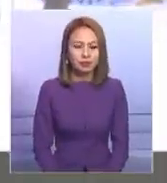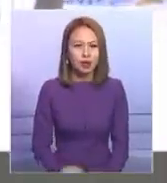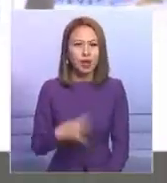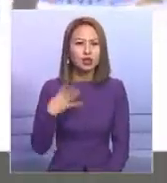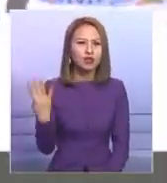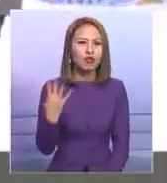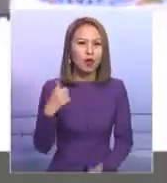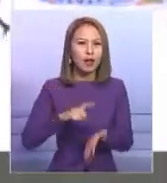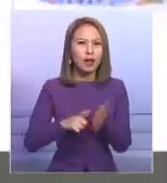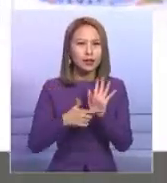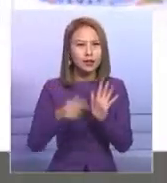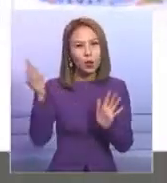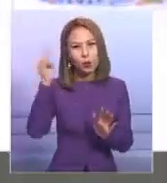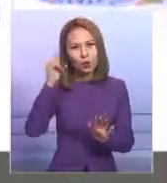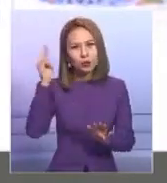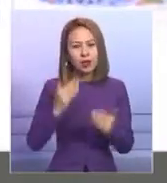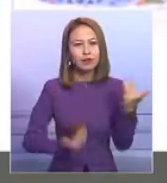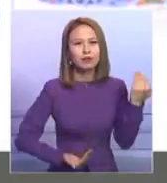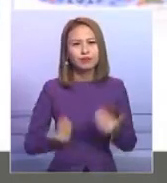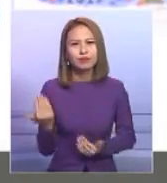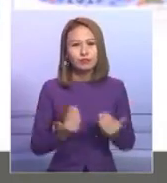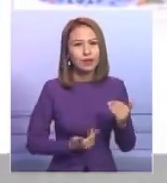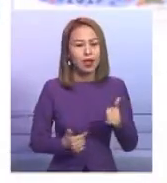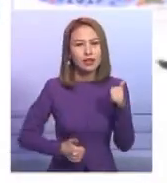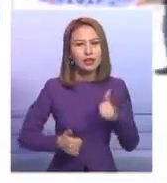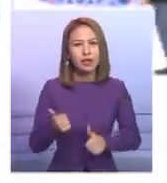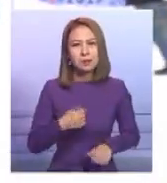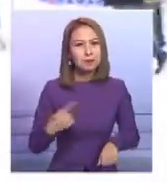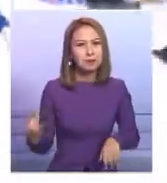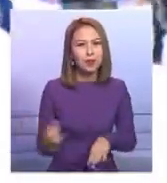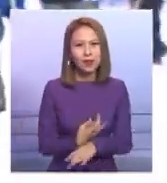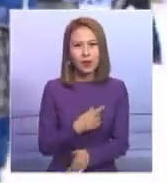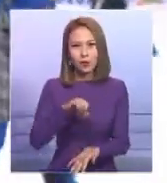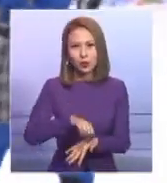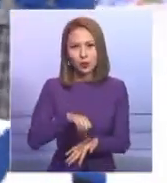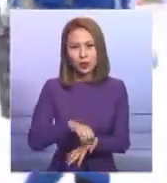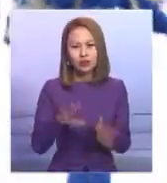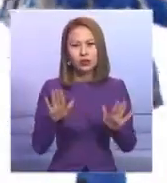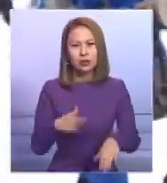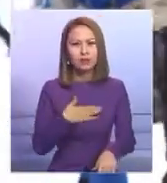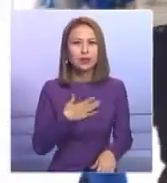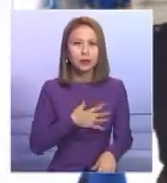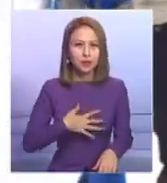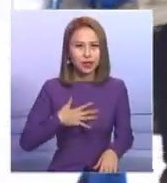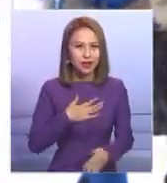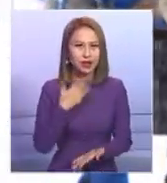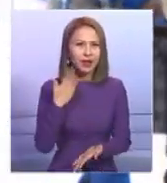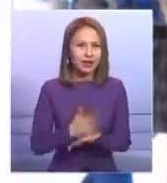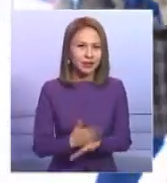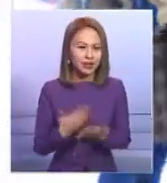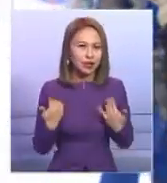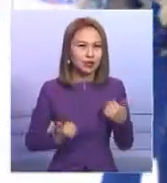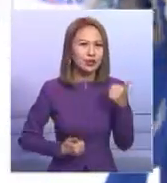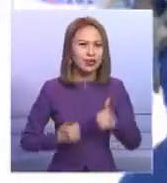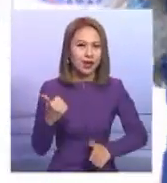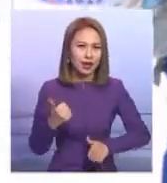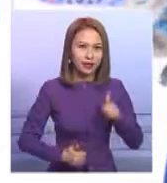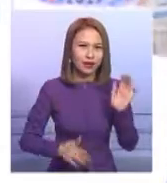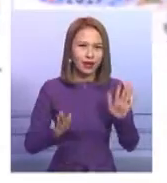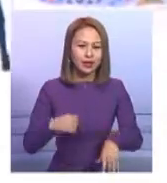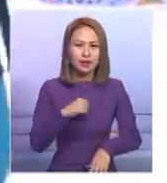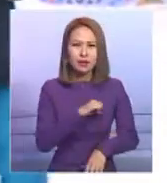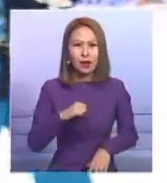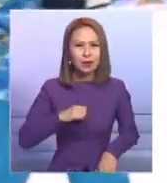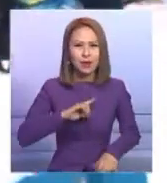Мен 4-ші сыныпта оқимын. Шаңғы тебуден өтетін жарысқа алғаш рет қатысып тұрмын. Қобалжып тұрмын. Өйткені жарысқа қатысушылардың ішінде